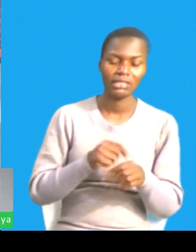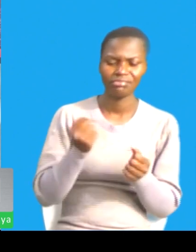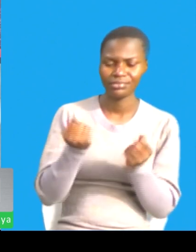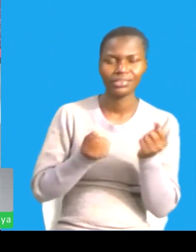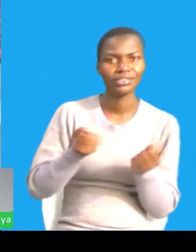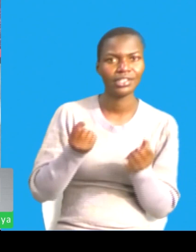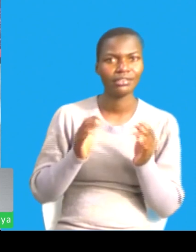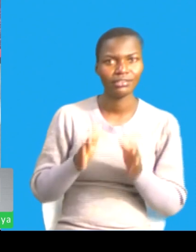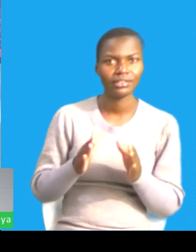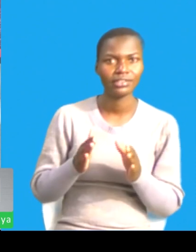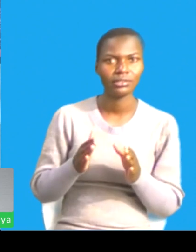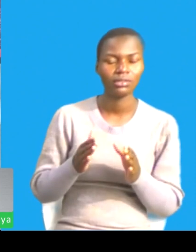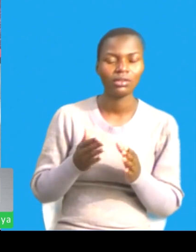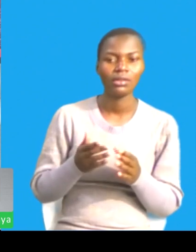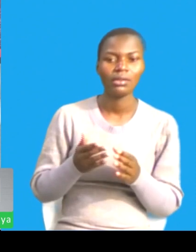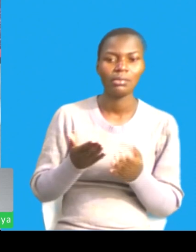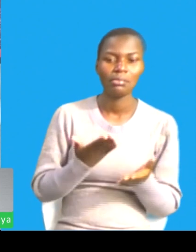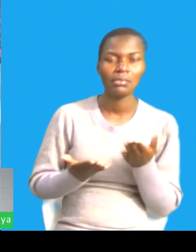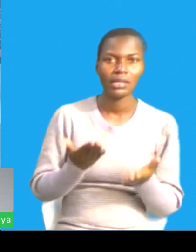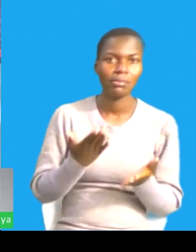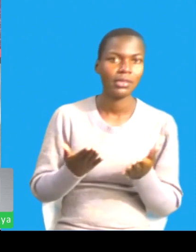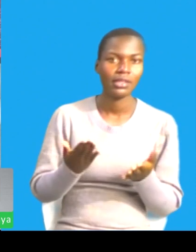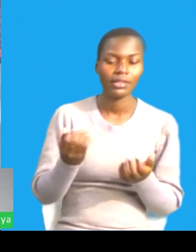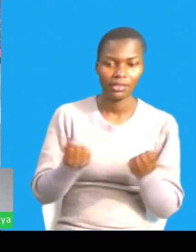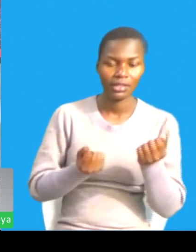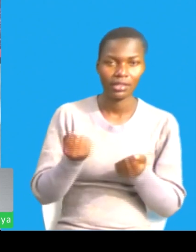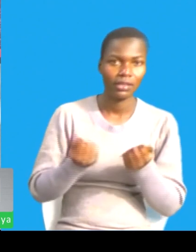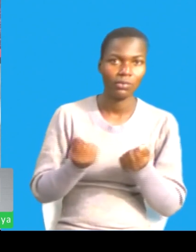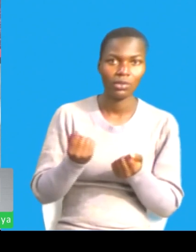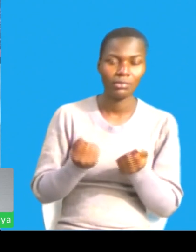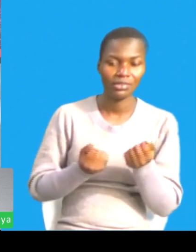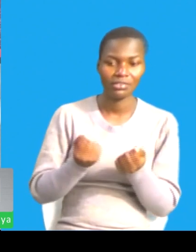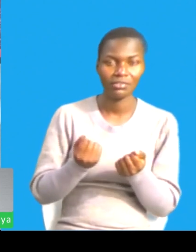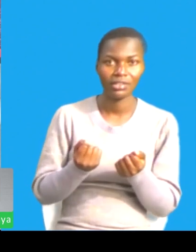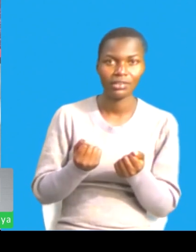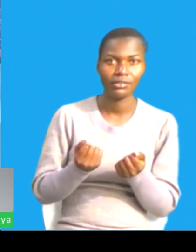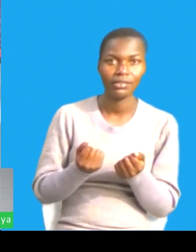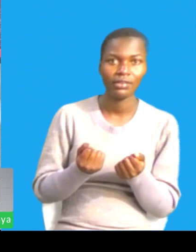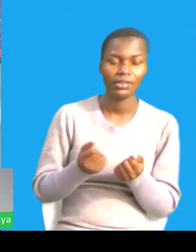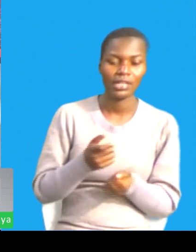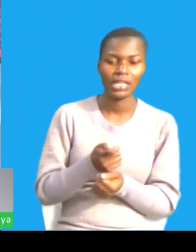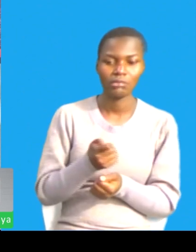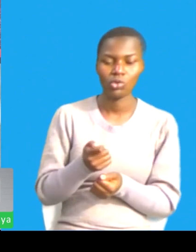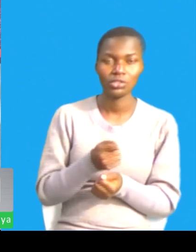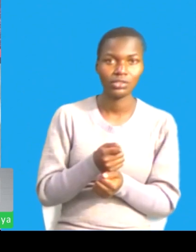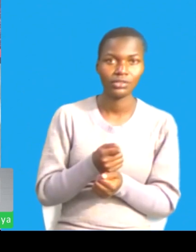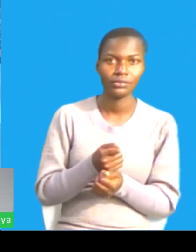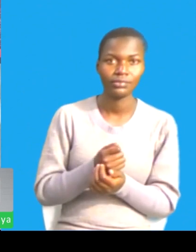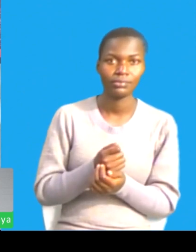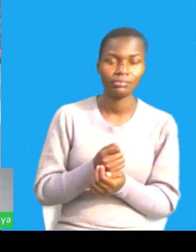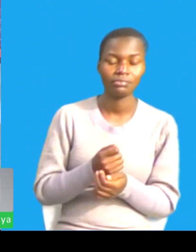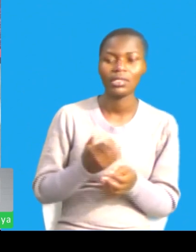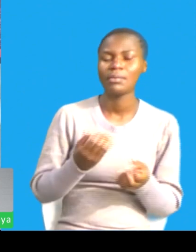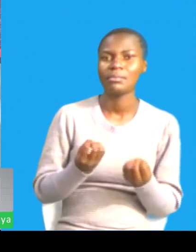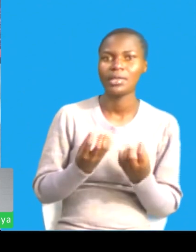magari zitaanza kuendeshwa na system ile inaitwa remote. Sasa haitaki dereva. Na ikifika mahali kama hapo kuna watu watapoteza